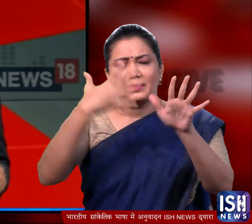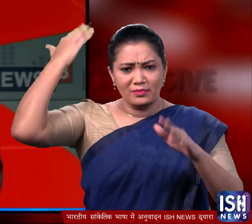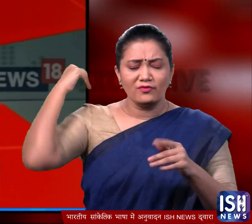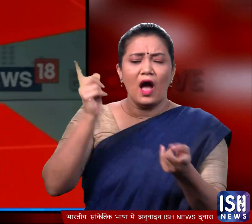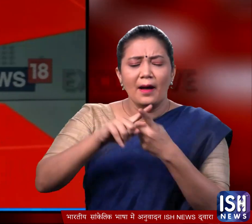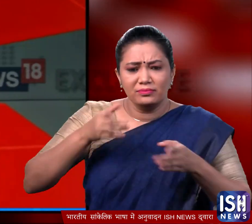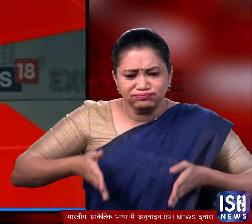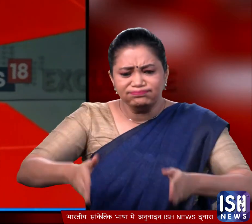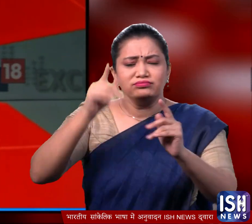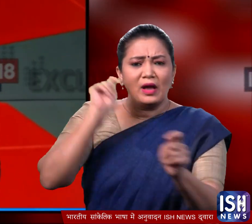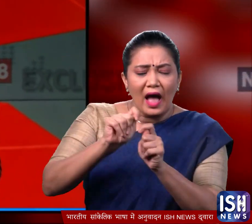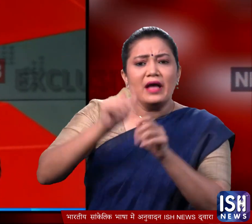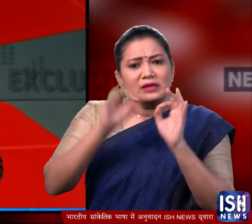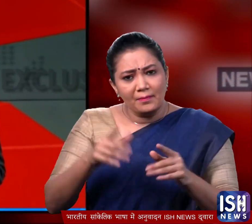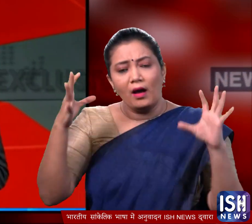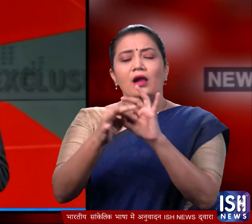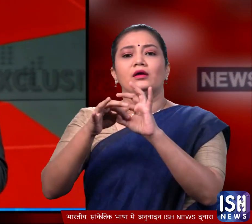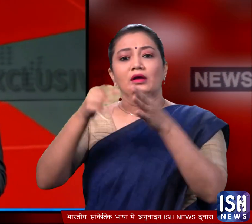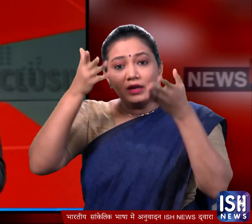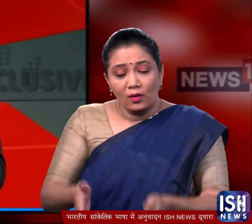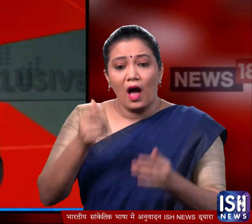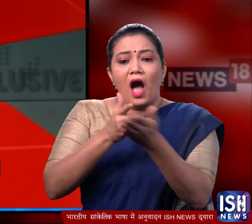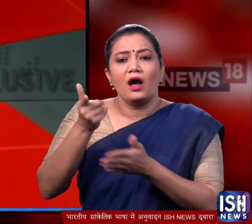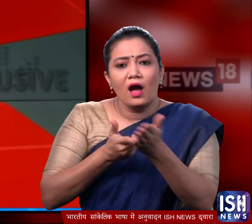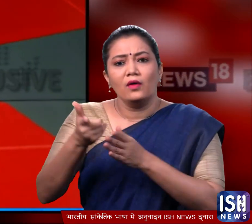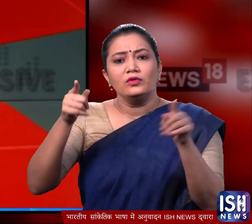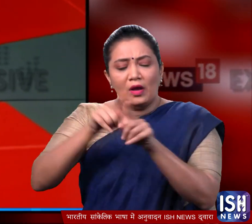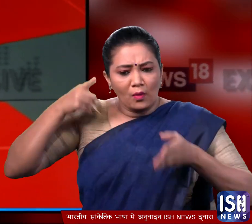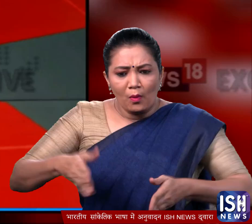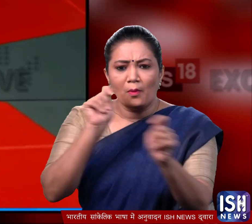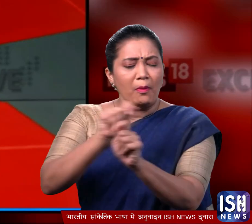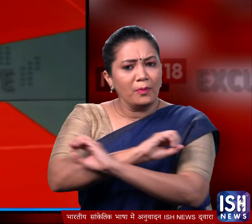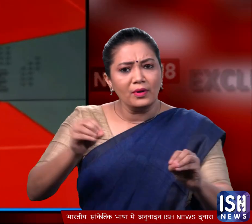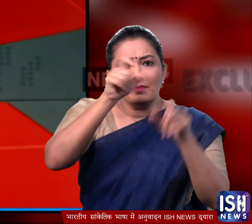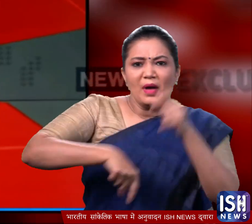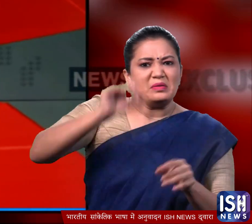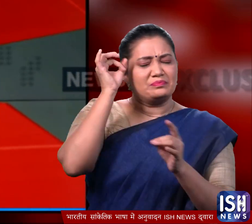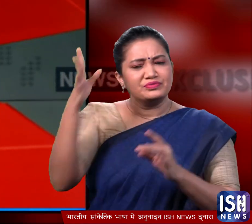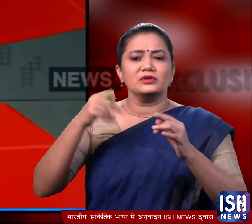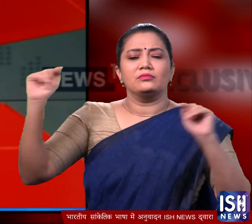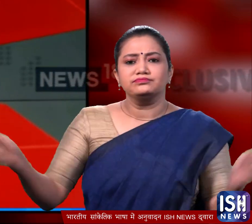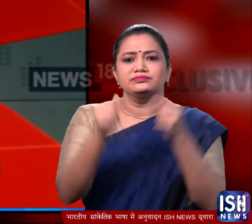का शिलान्यास के मौके पर लोगों ने घेर लिया था और अब फिर एक गांव में सड़क न बनने से नाराज लोगों से